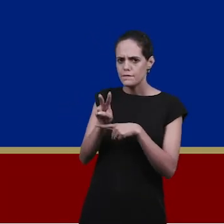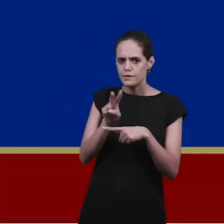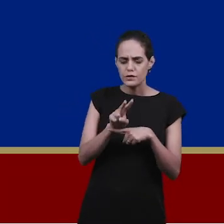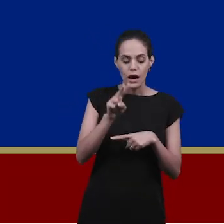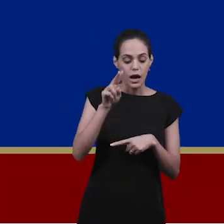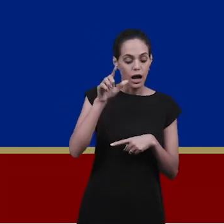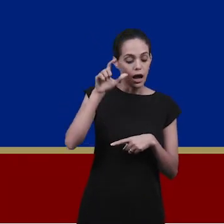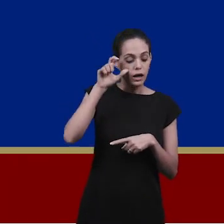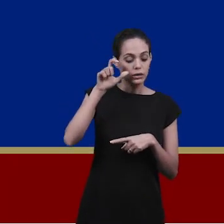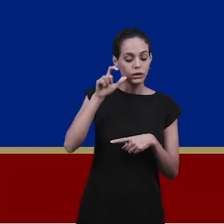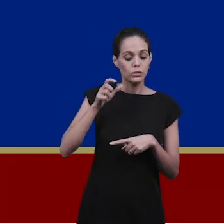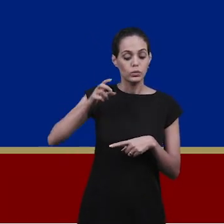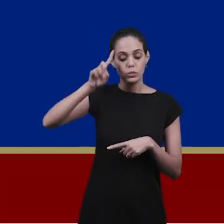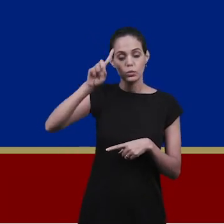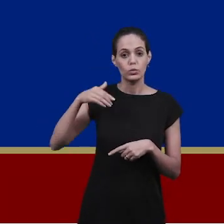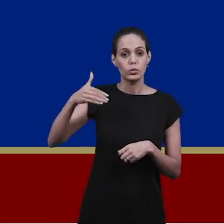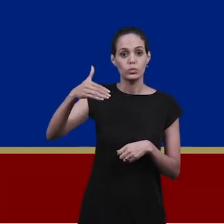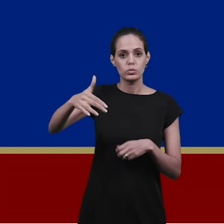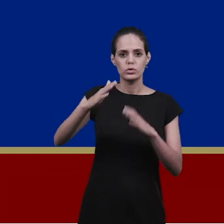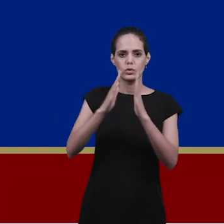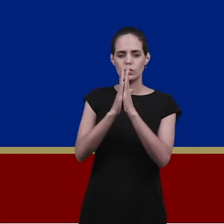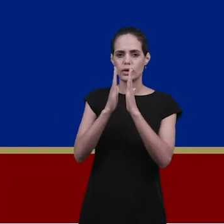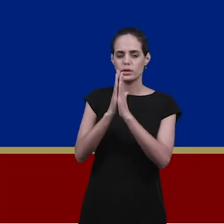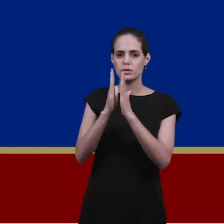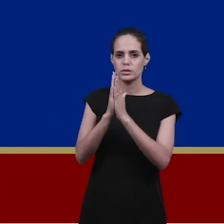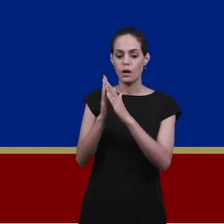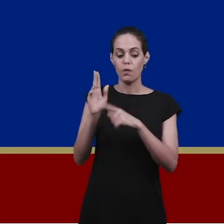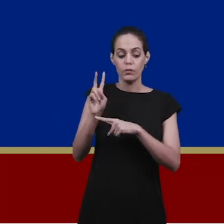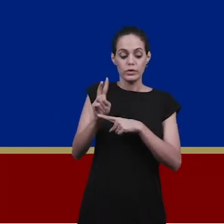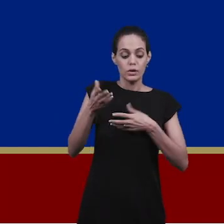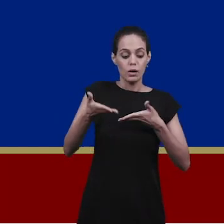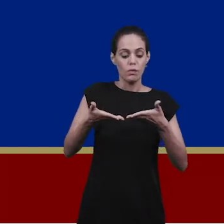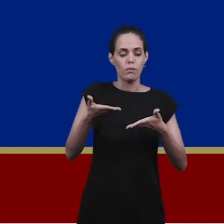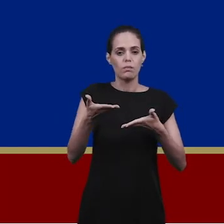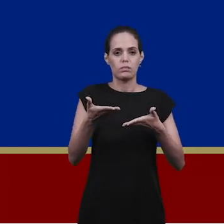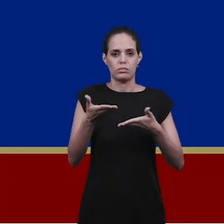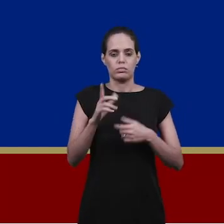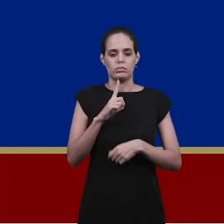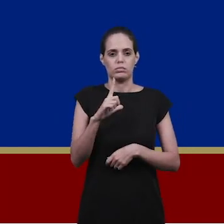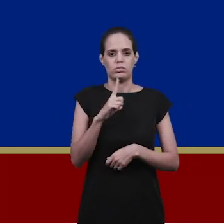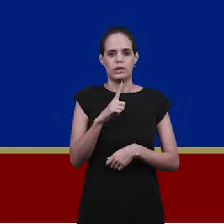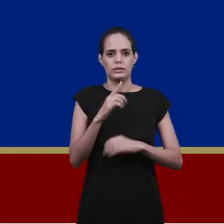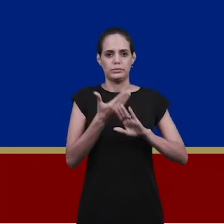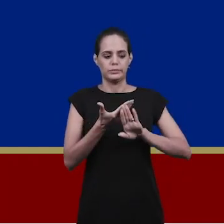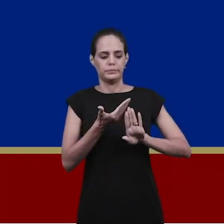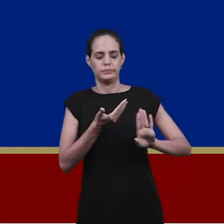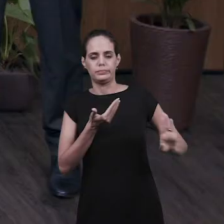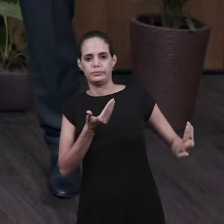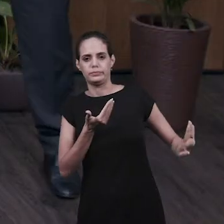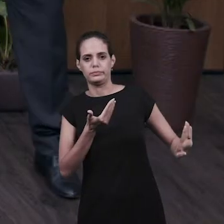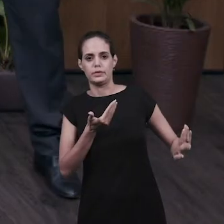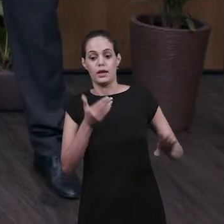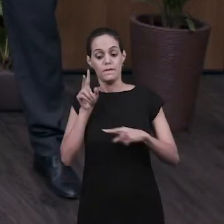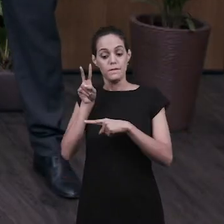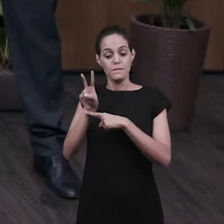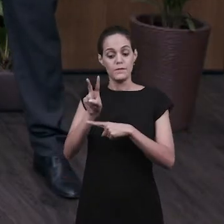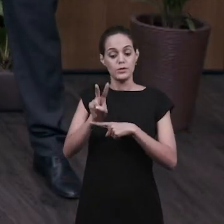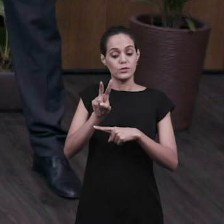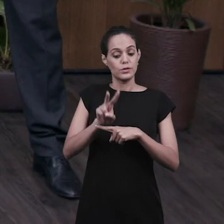chercher. Il est nécessaire de veiller tous les jours en prière et la vigilance dans ce moment ne peut pas